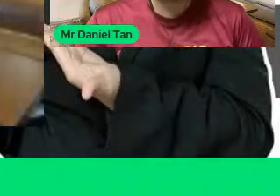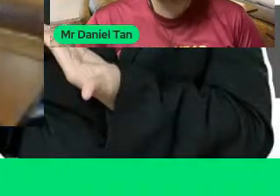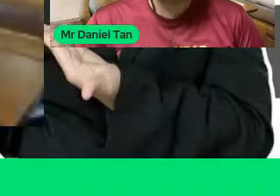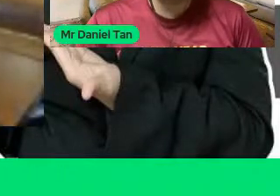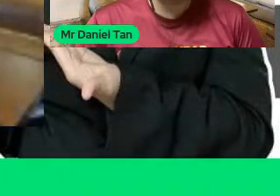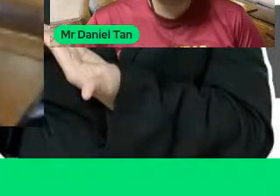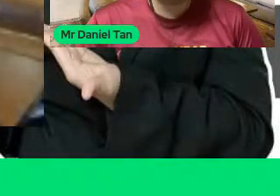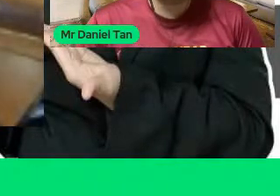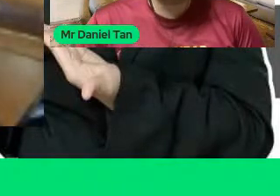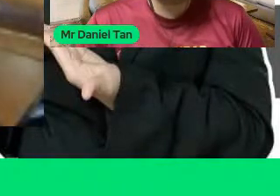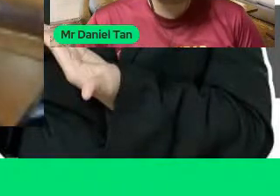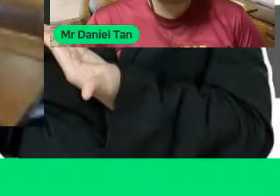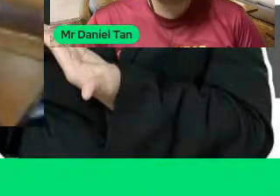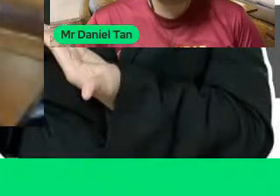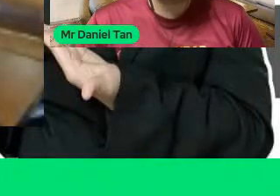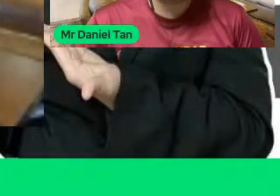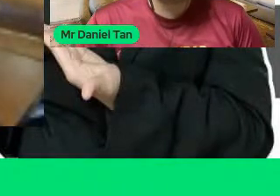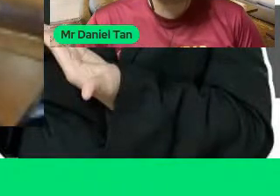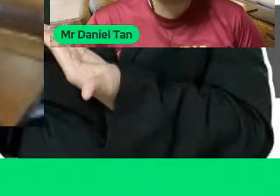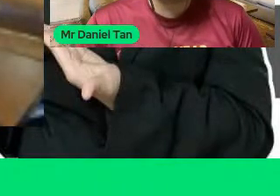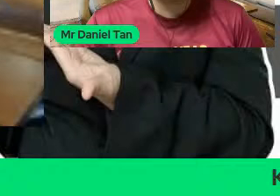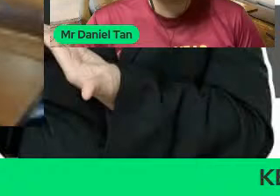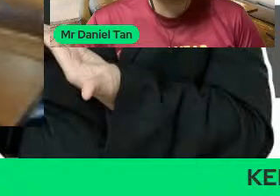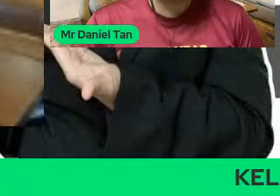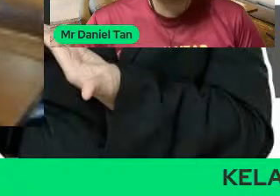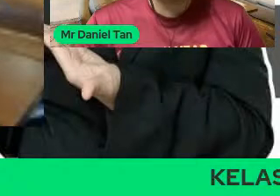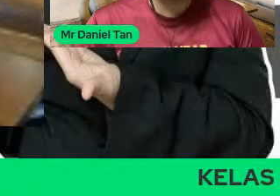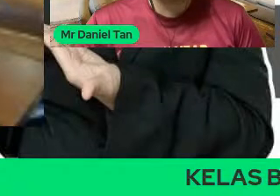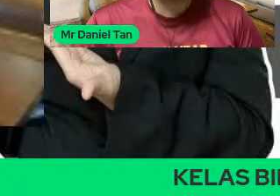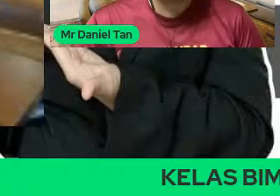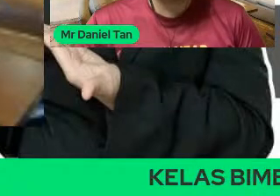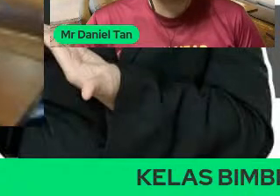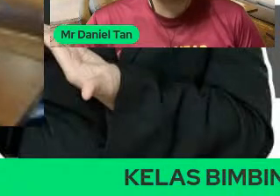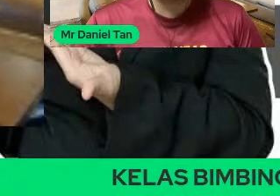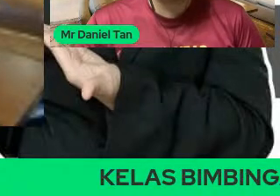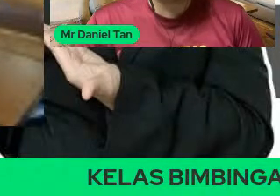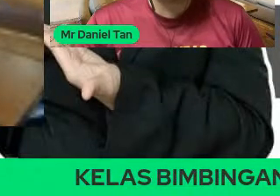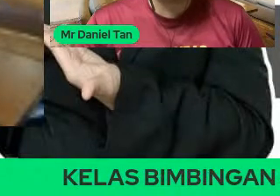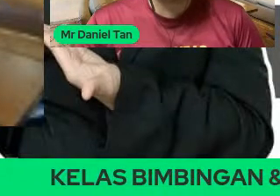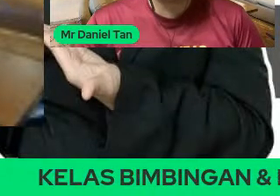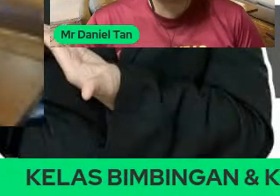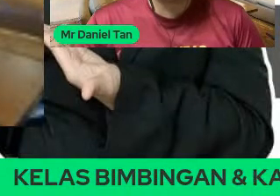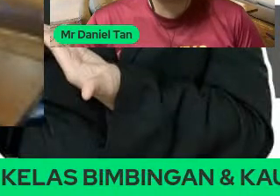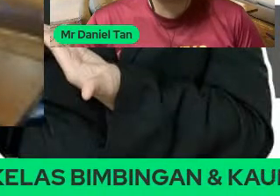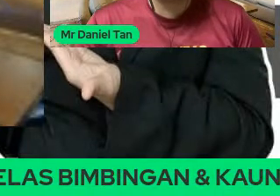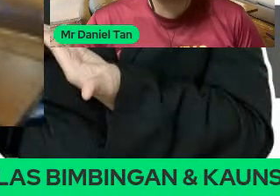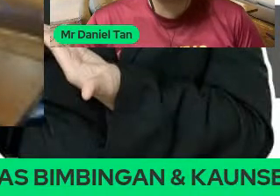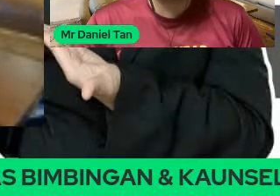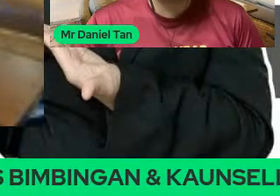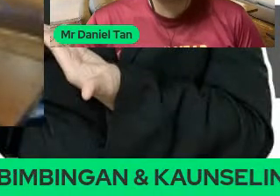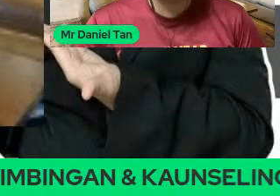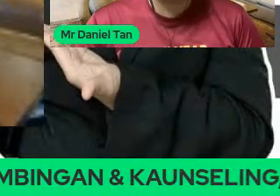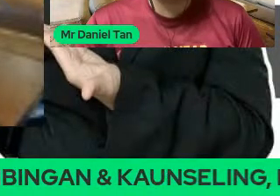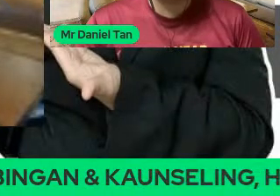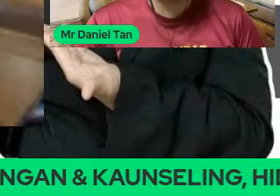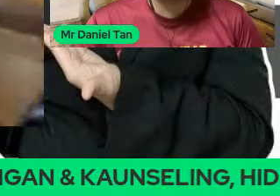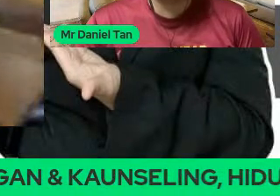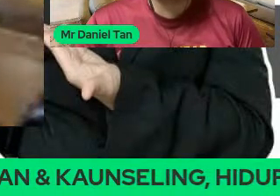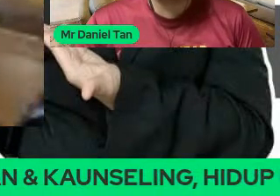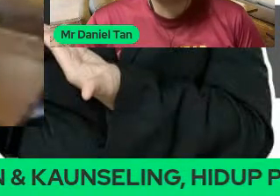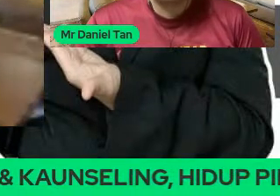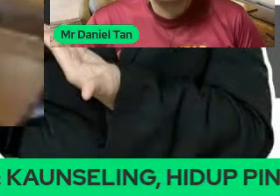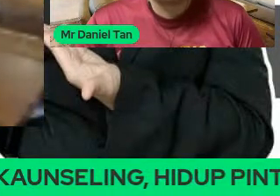sila ambil perhatian dan tunggu sehingga tamat siaran tanpa melengahkan masa